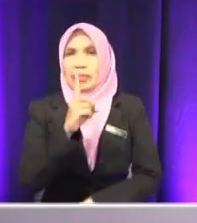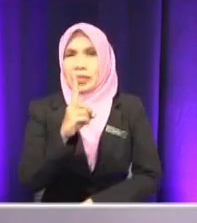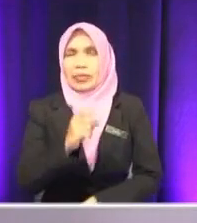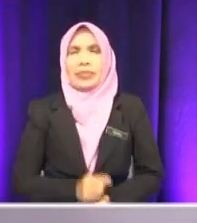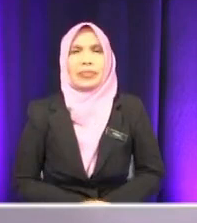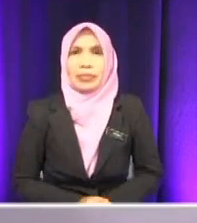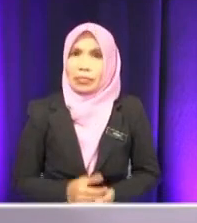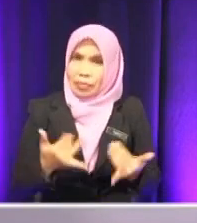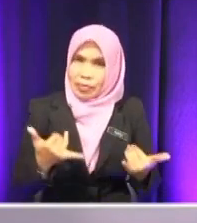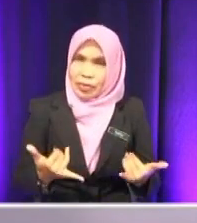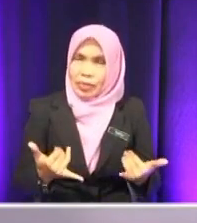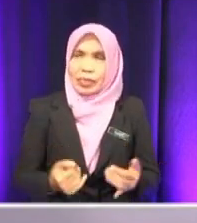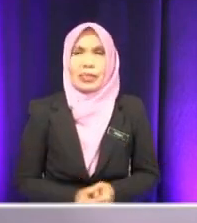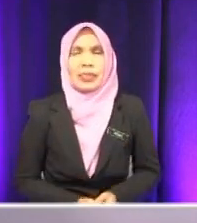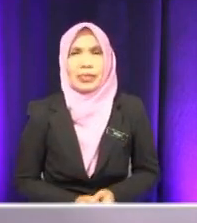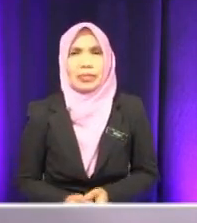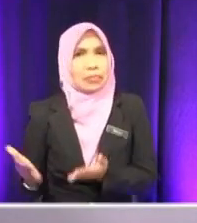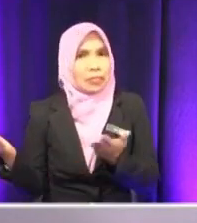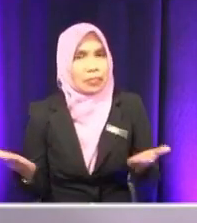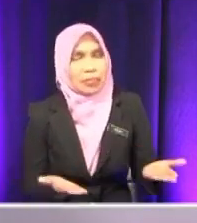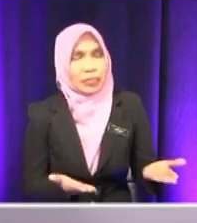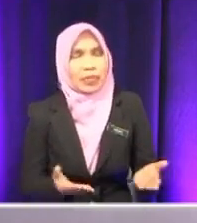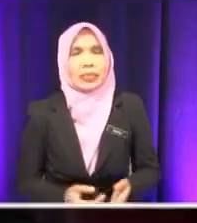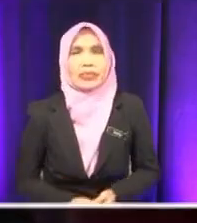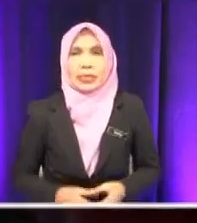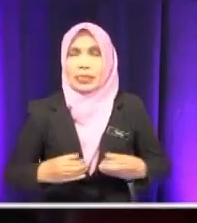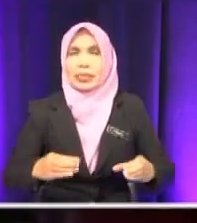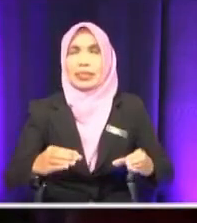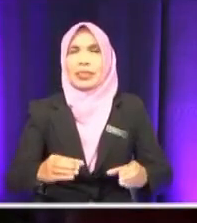melihat kepada teknik untuk menjawab bahagian